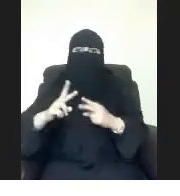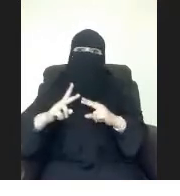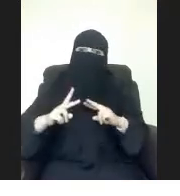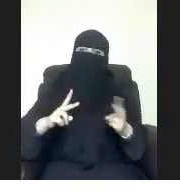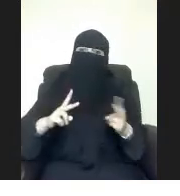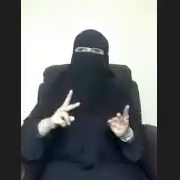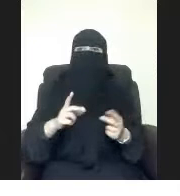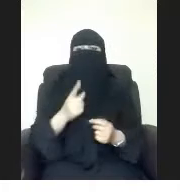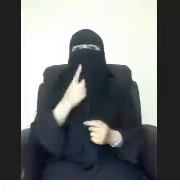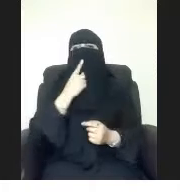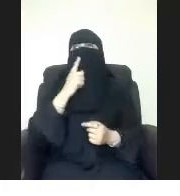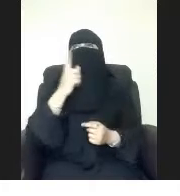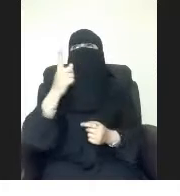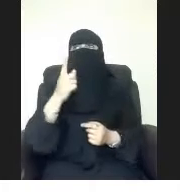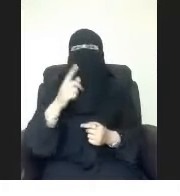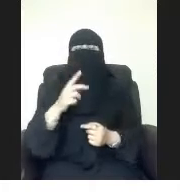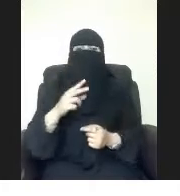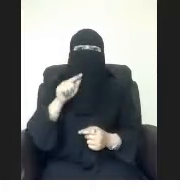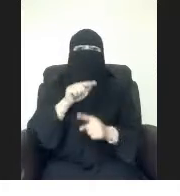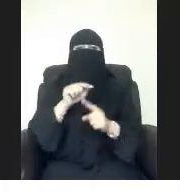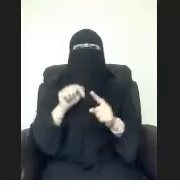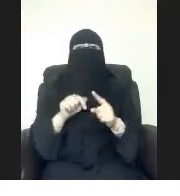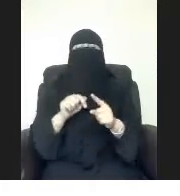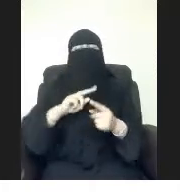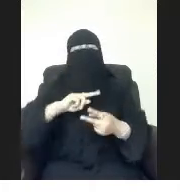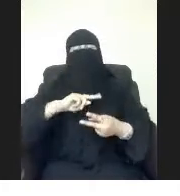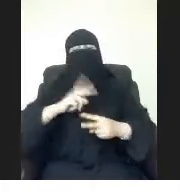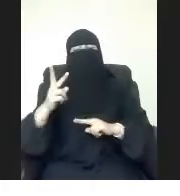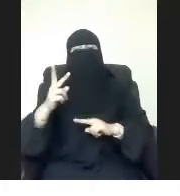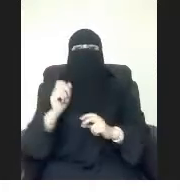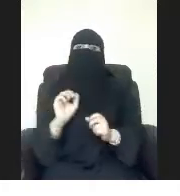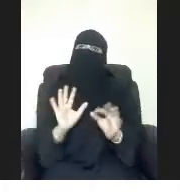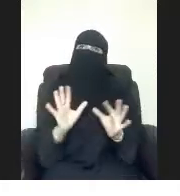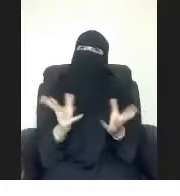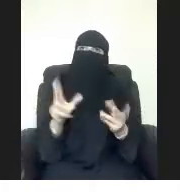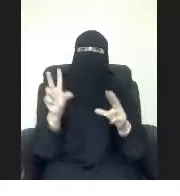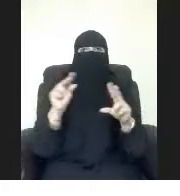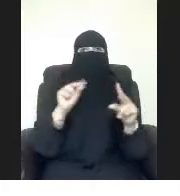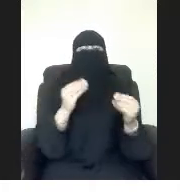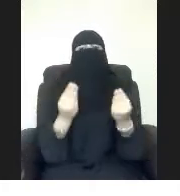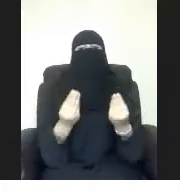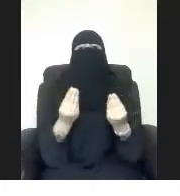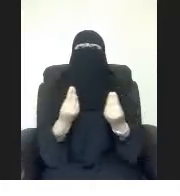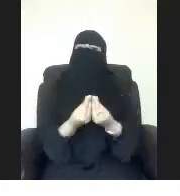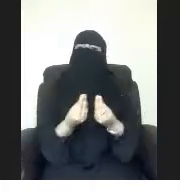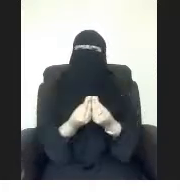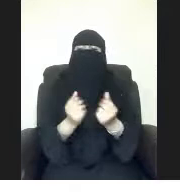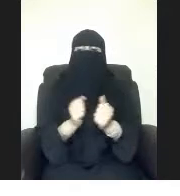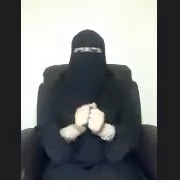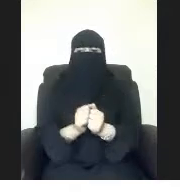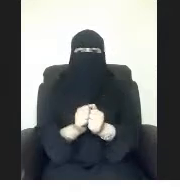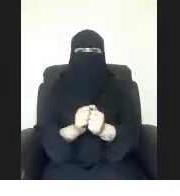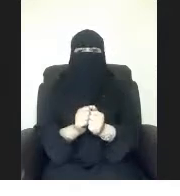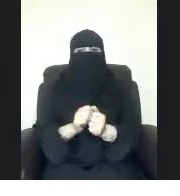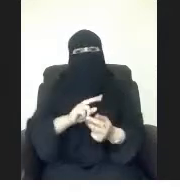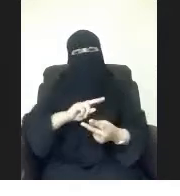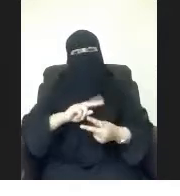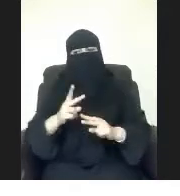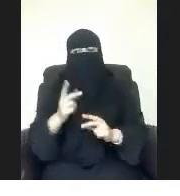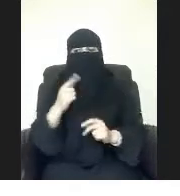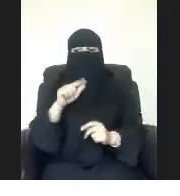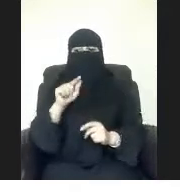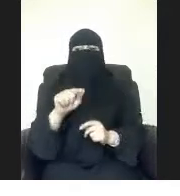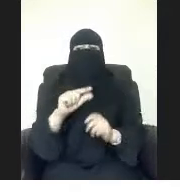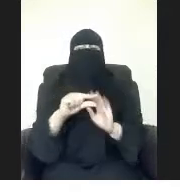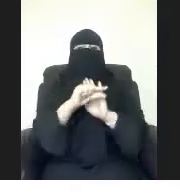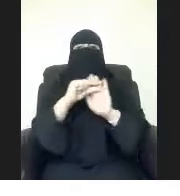جزء داخل المؤسسة وجزء عن بعد. اختلاف التقنيات المستخدمة في التعليم عن بعد أو